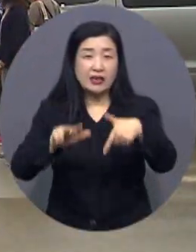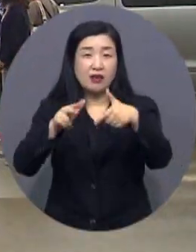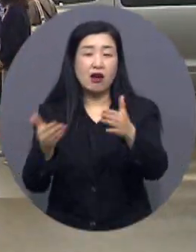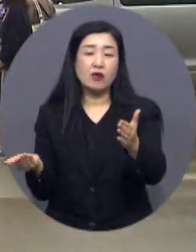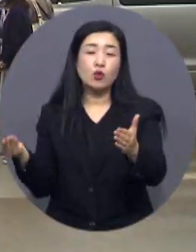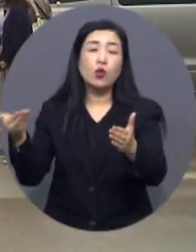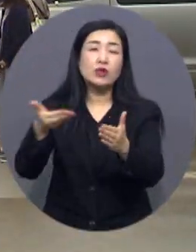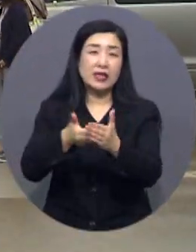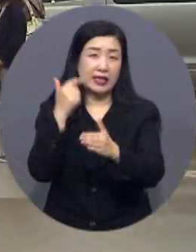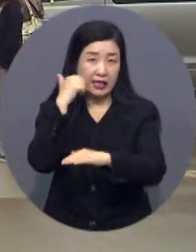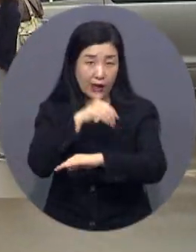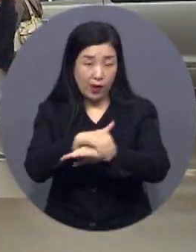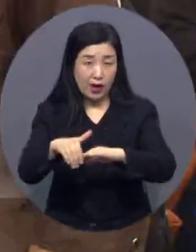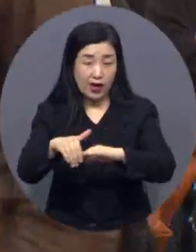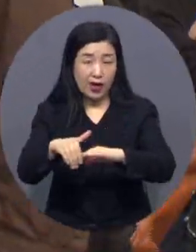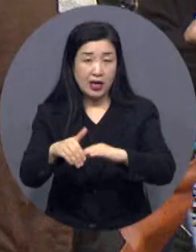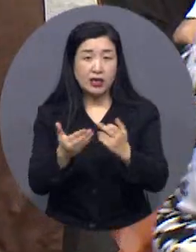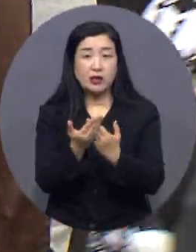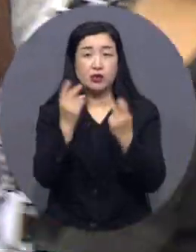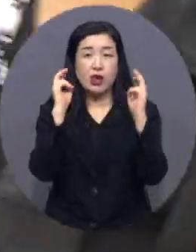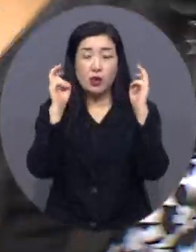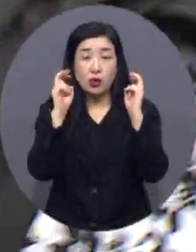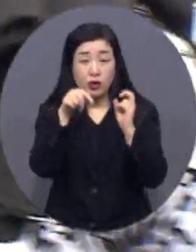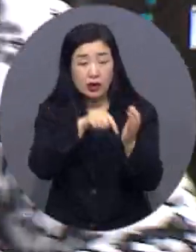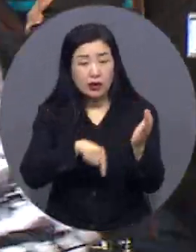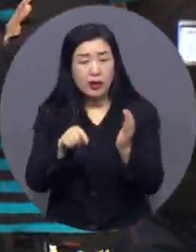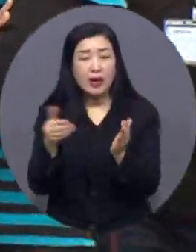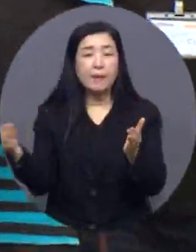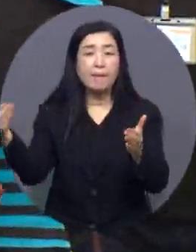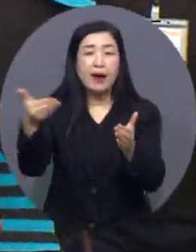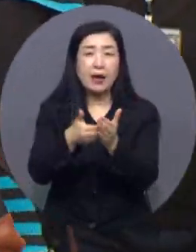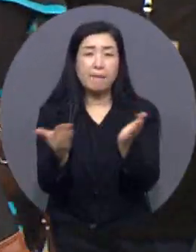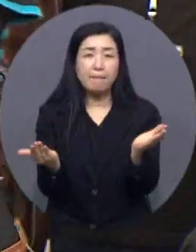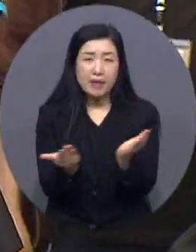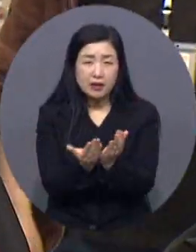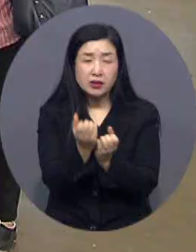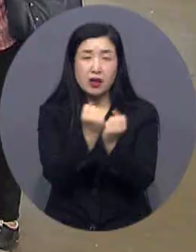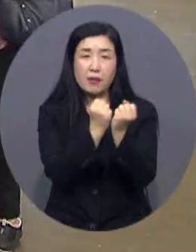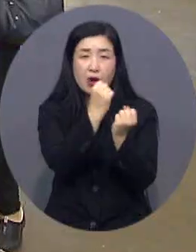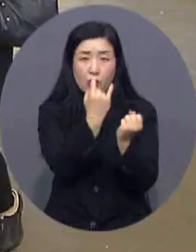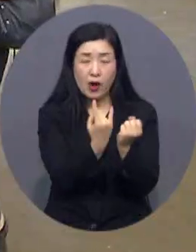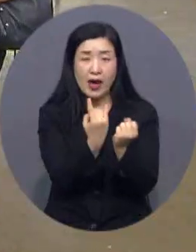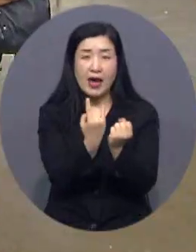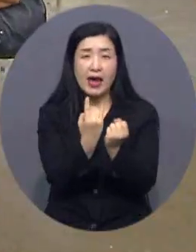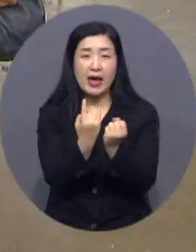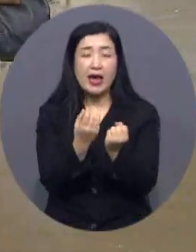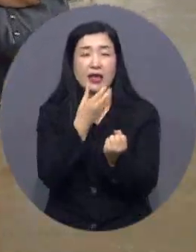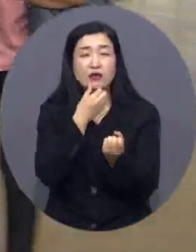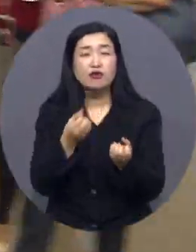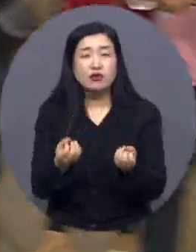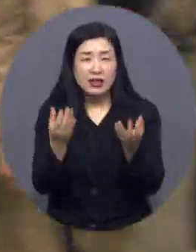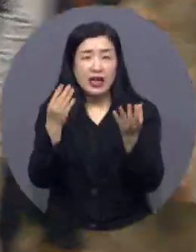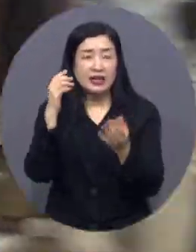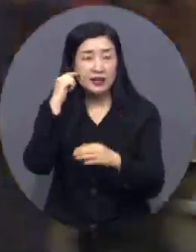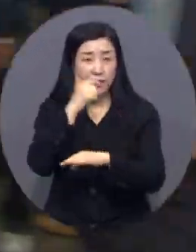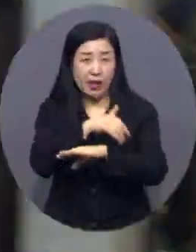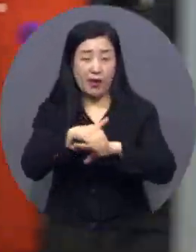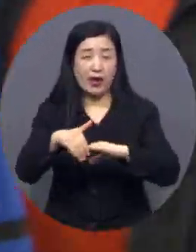도착합니다. 제주도와 제주관광공사는 입항에 맞춰 제주관광 설명회와 이벤트를 열 예정입니다.